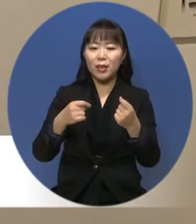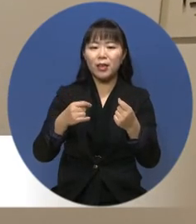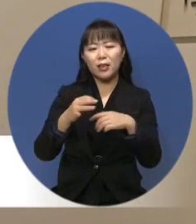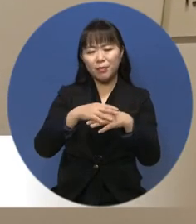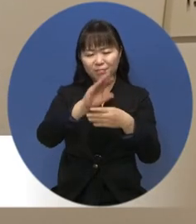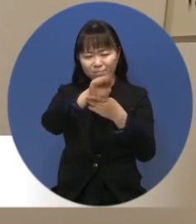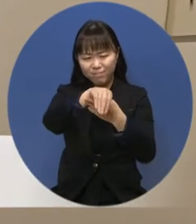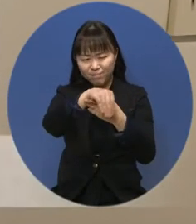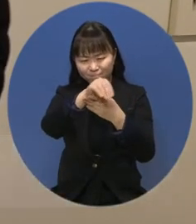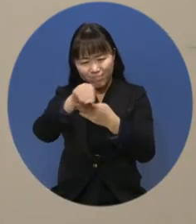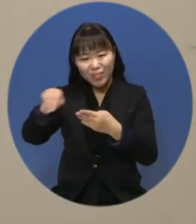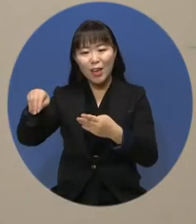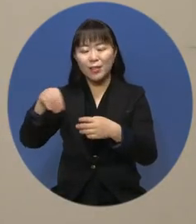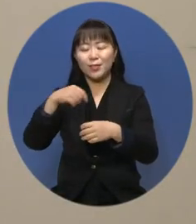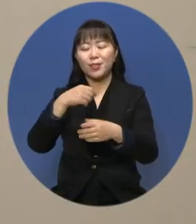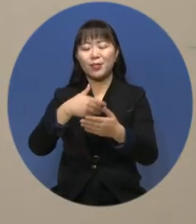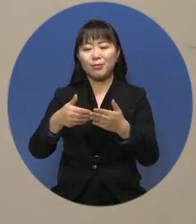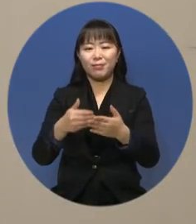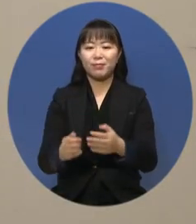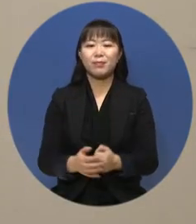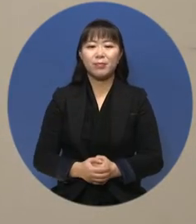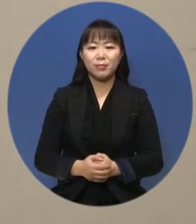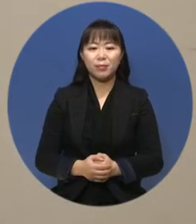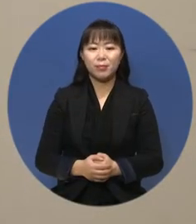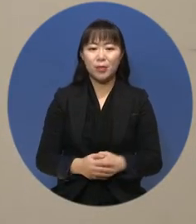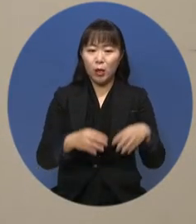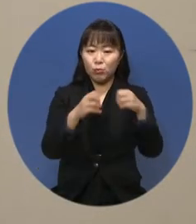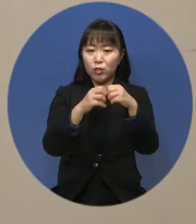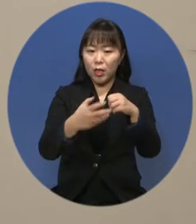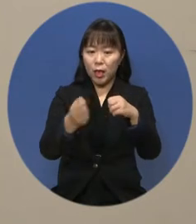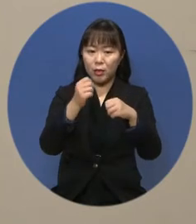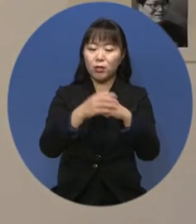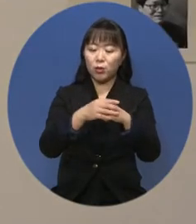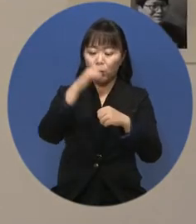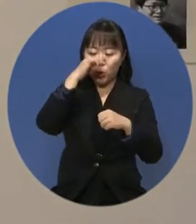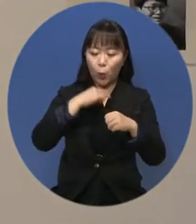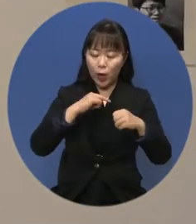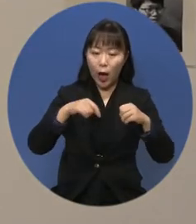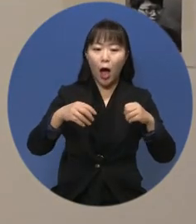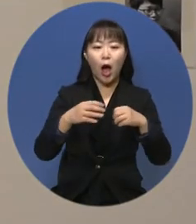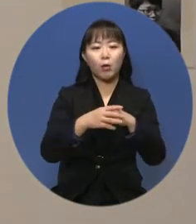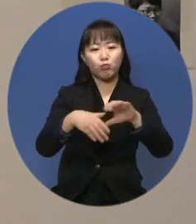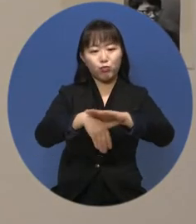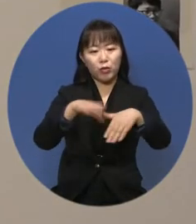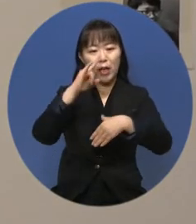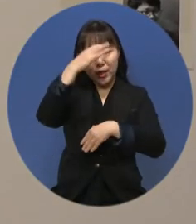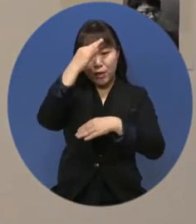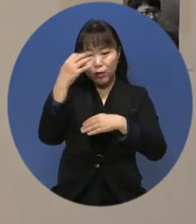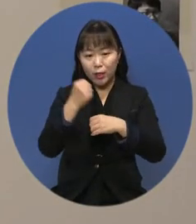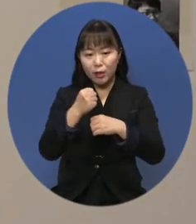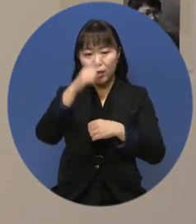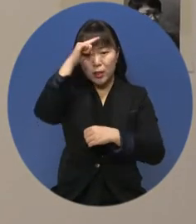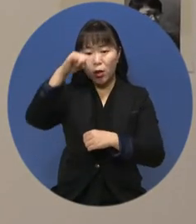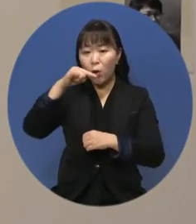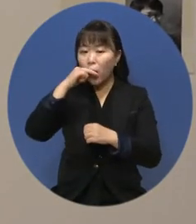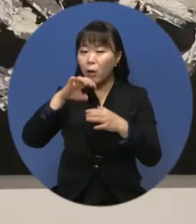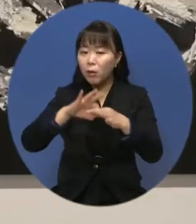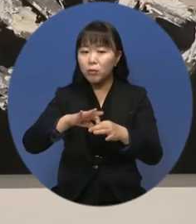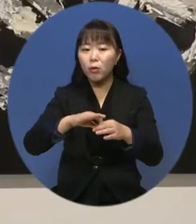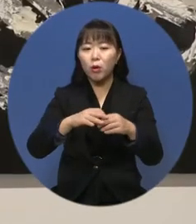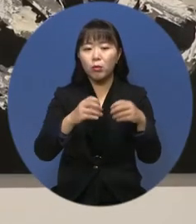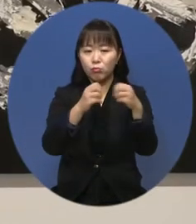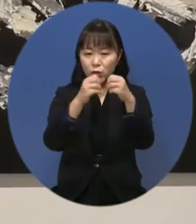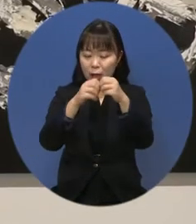작업을 해봤습니다 문자를 활용한 동양 문화 예술이 끼 뜬 서해 작품들은 작품 속에서